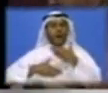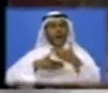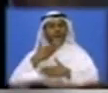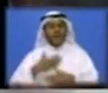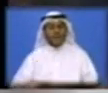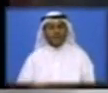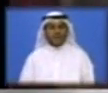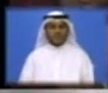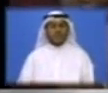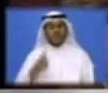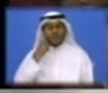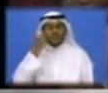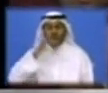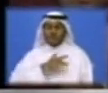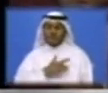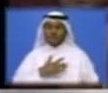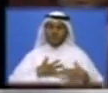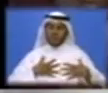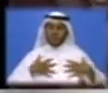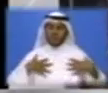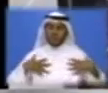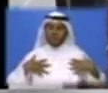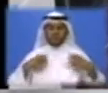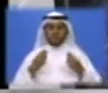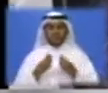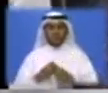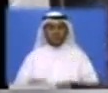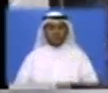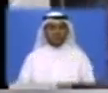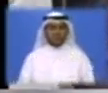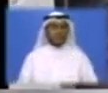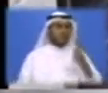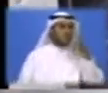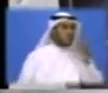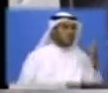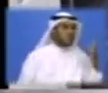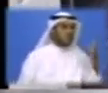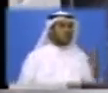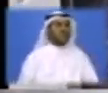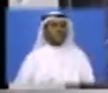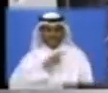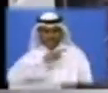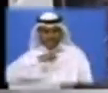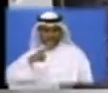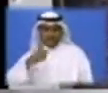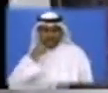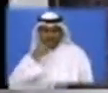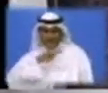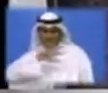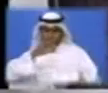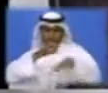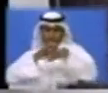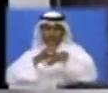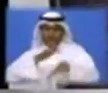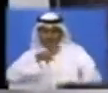والسر التي دخلت الى كل بيت من الشعب الفلسطيني ووسط ذلك بدت مظاهر الفرحه والشوق ظاهره على